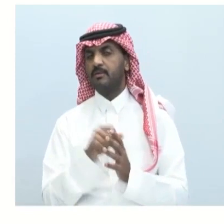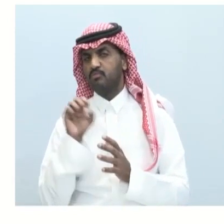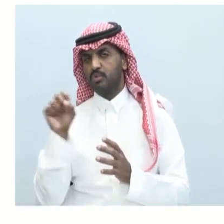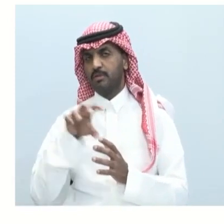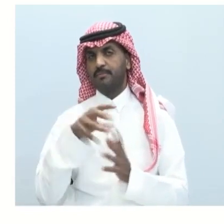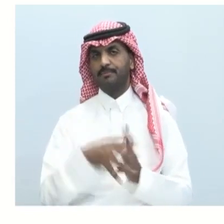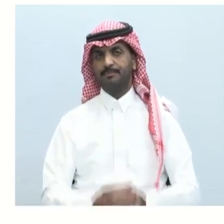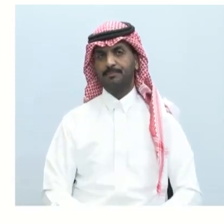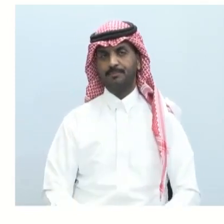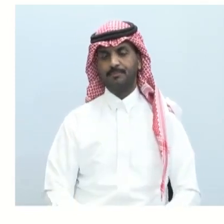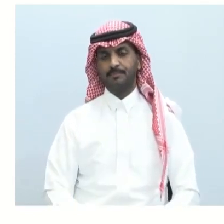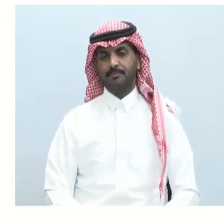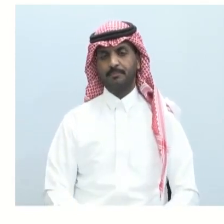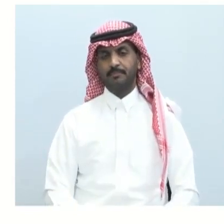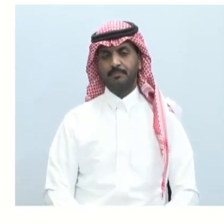الموجوده امامكم